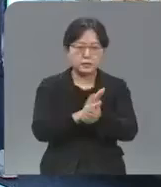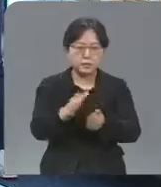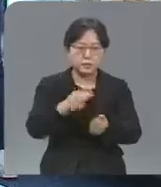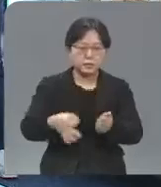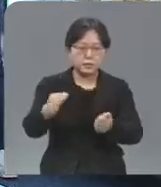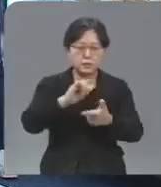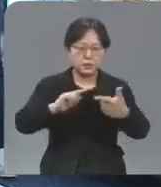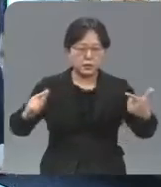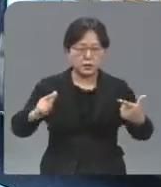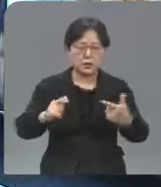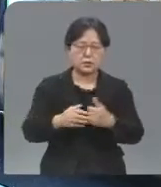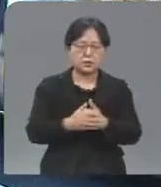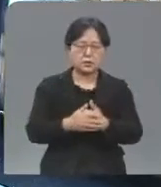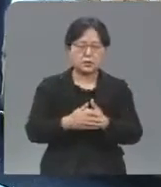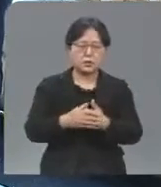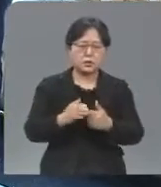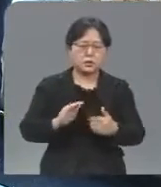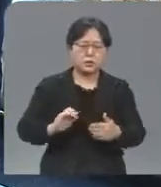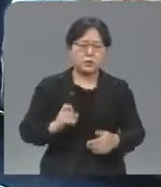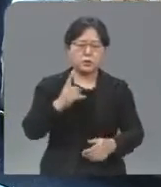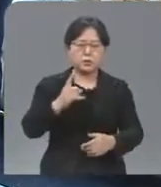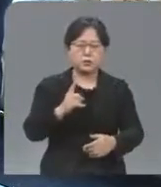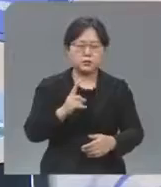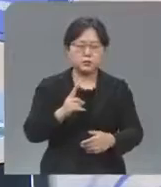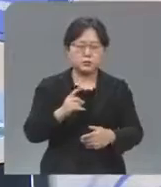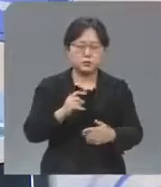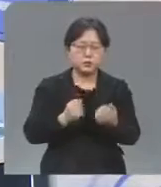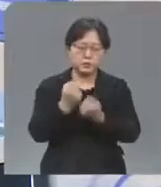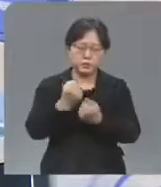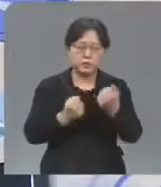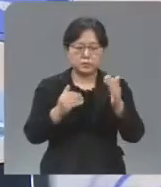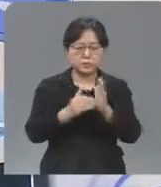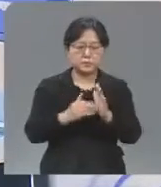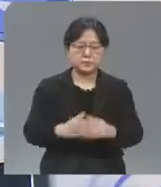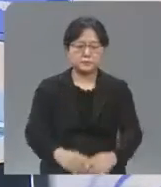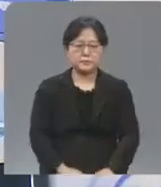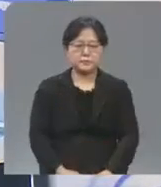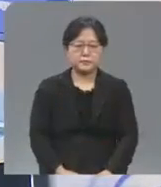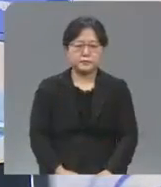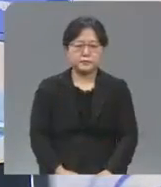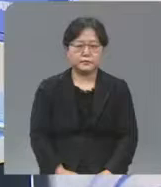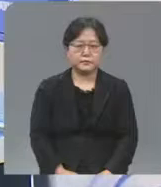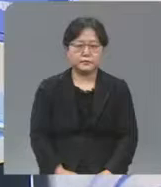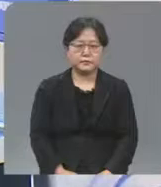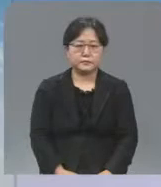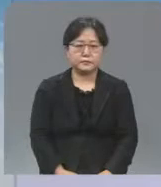인상 등이 소비자 물가 상승의 주요 요인인 것으로 분석했습니다.